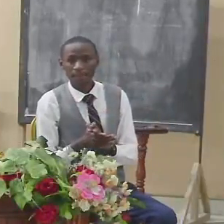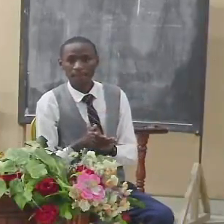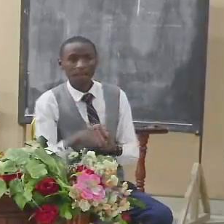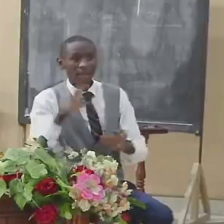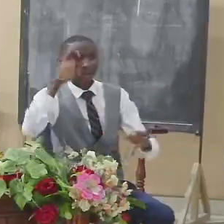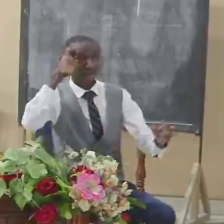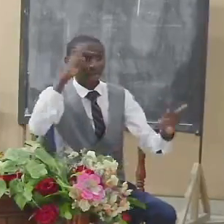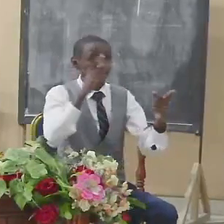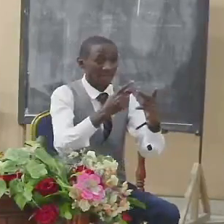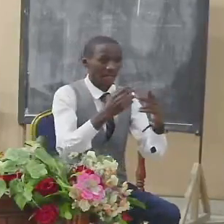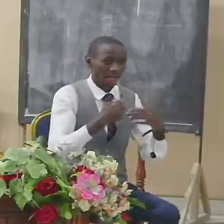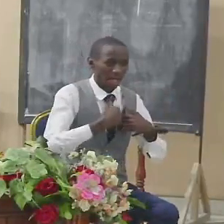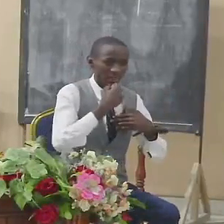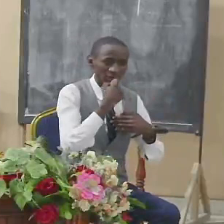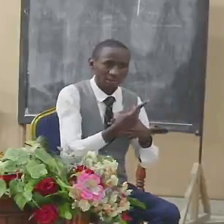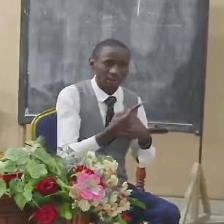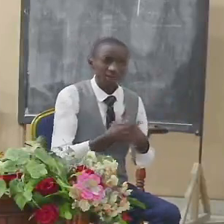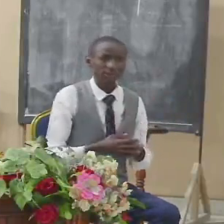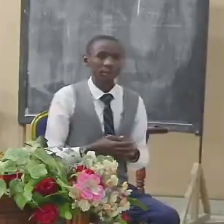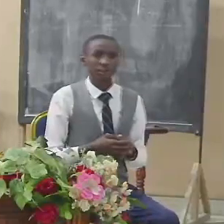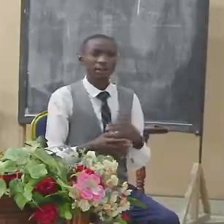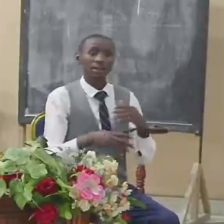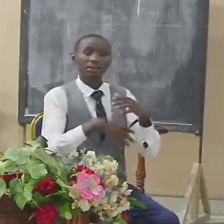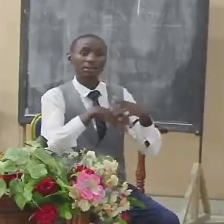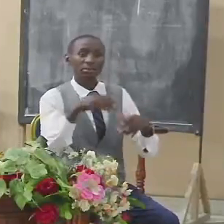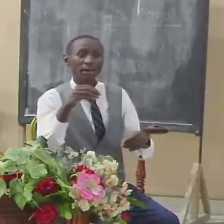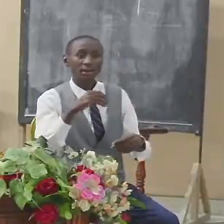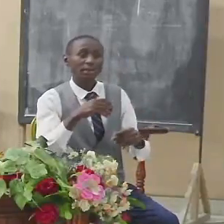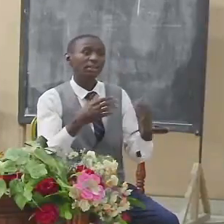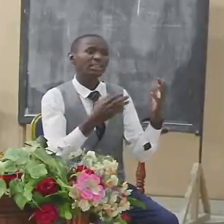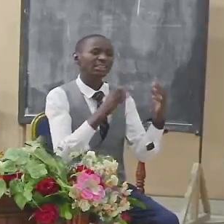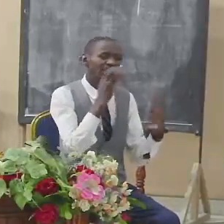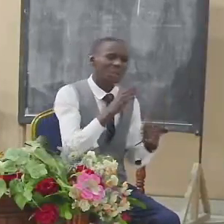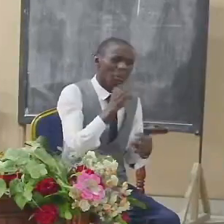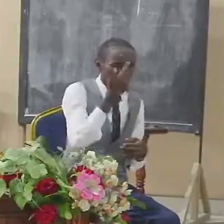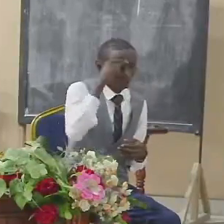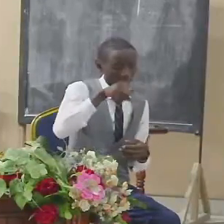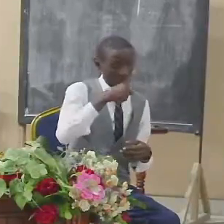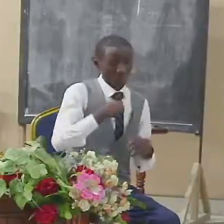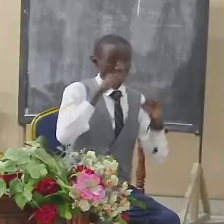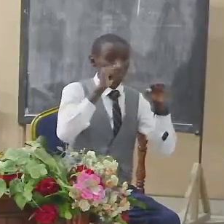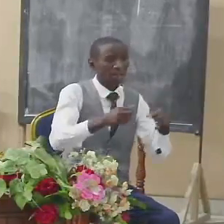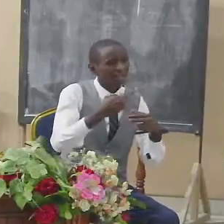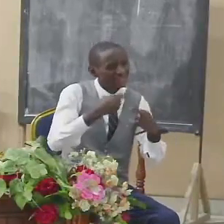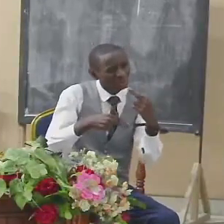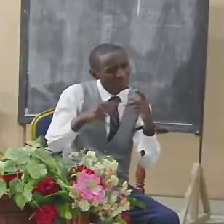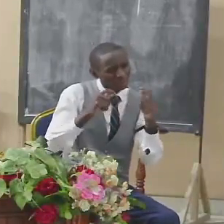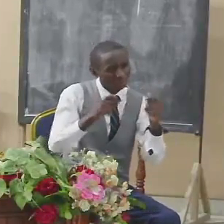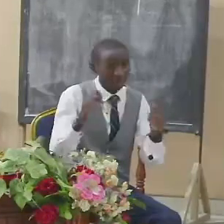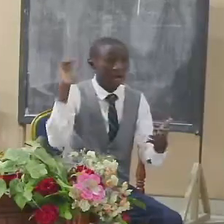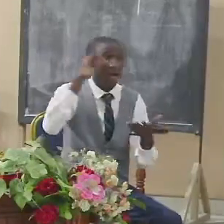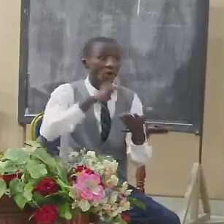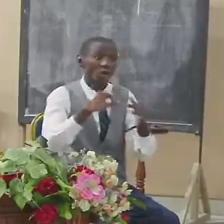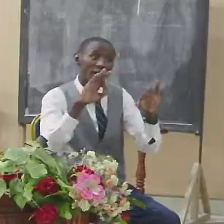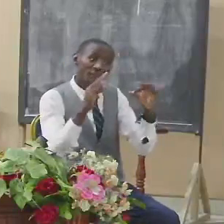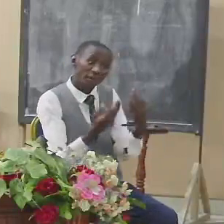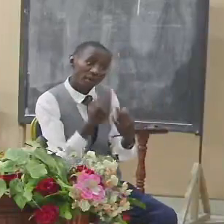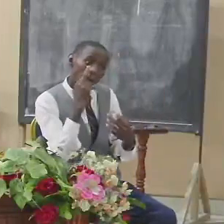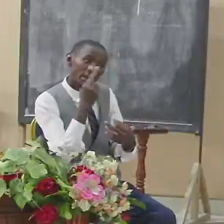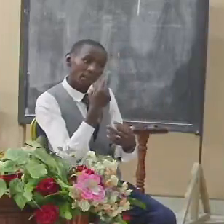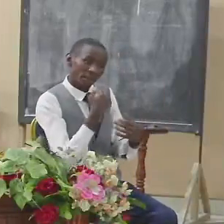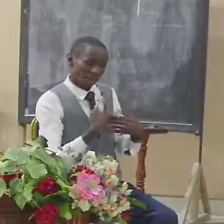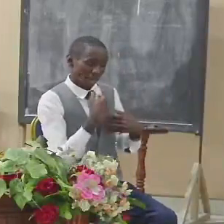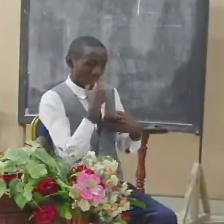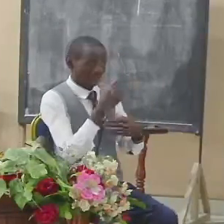Eliezer a dit, Eliezer ne me tardez pas, parce que je dois rentrer plus vite. Musinika wisha juu nafani rudie mbio mbio. Et la famille a dit, na jamaa ikasema, appelons la